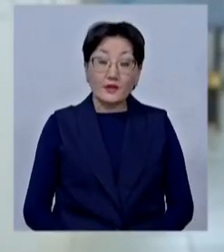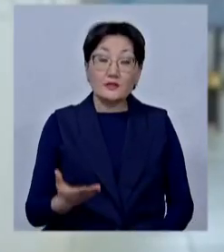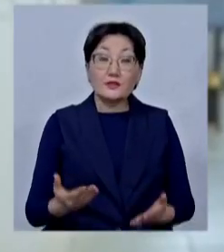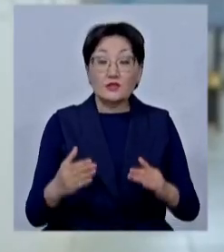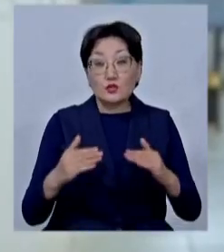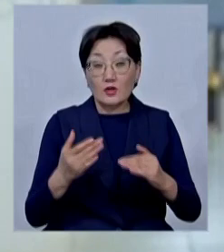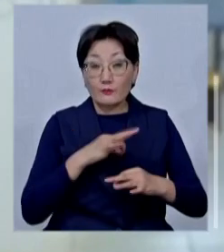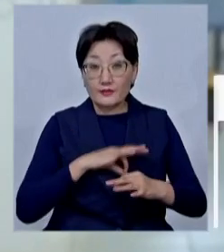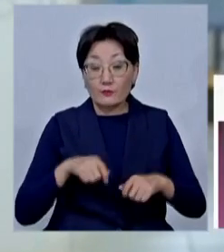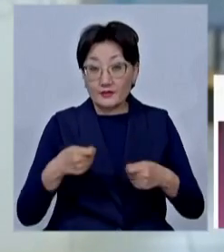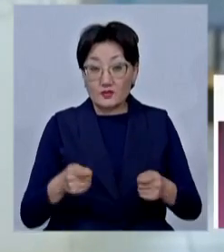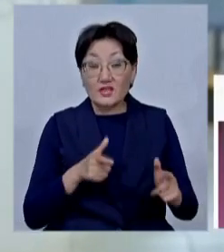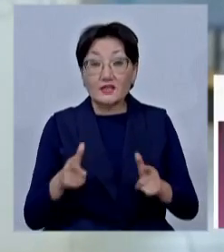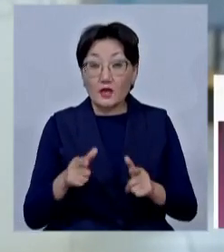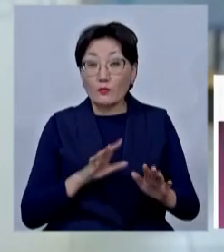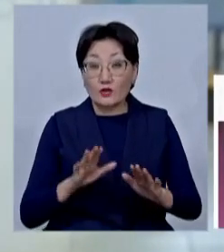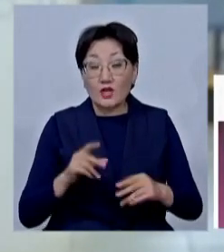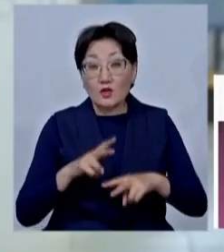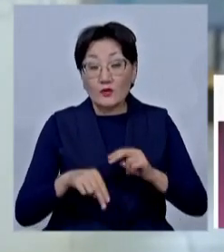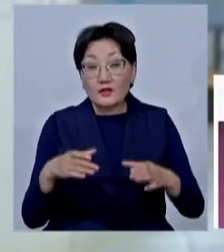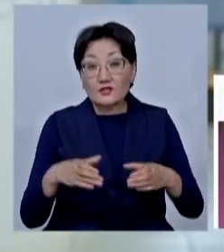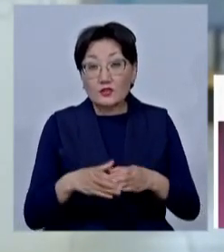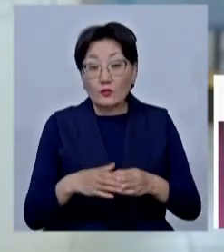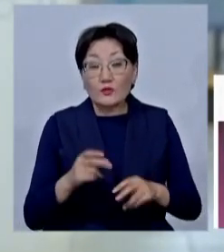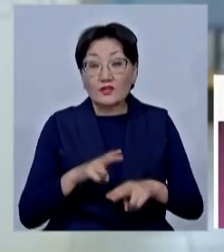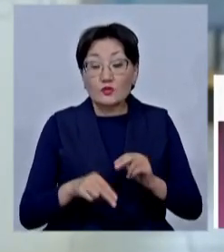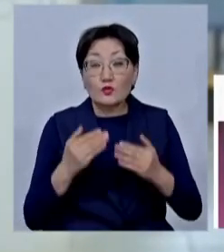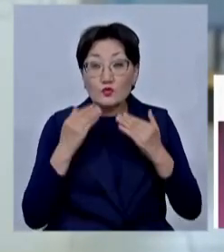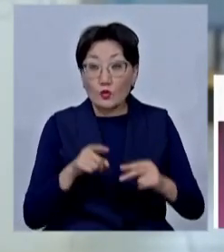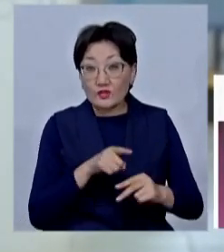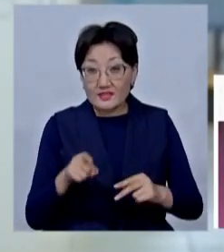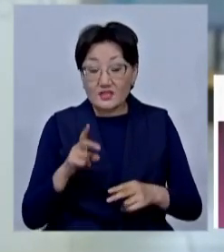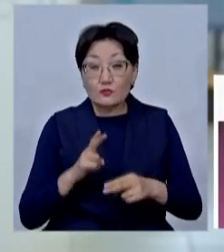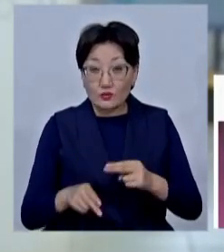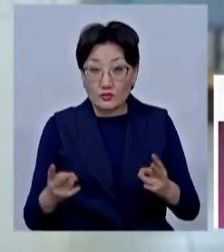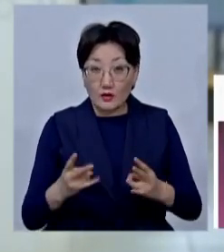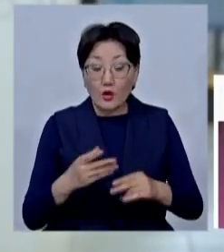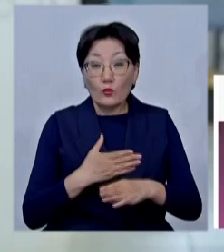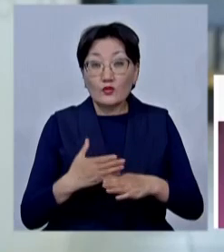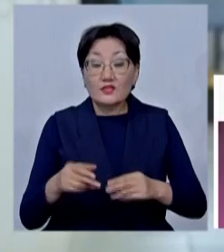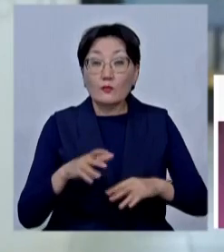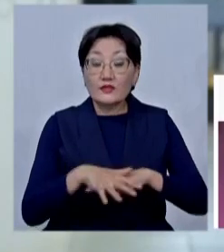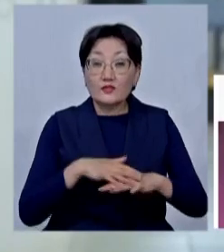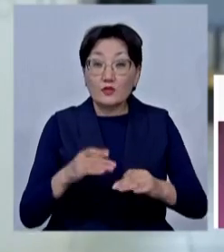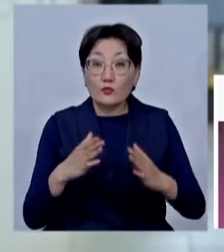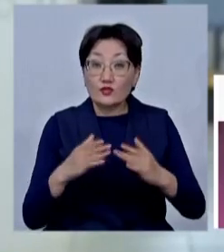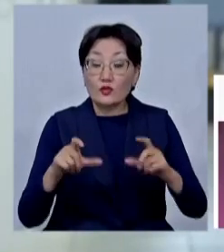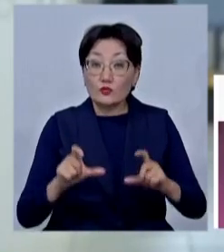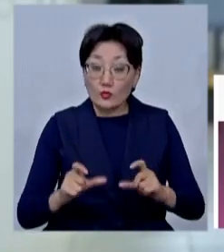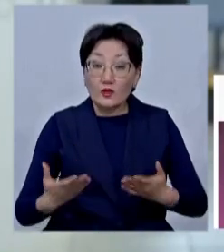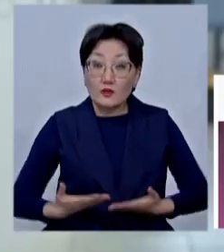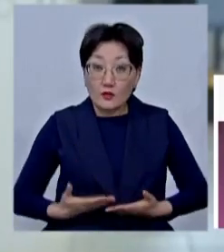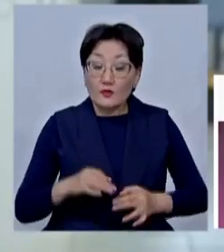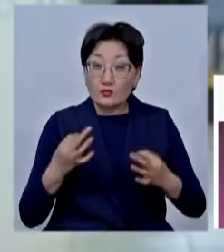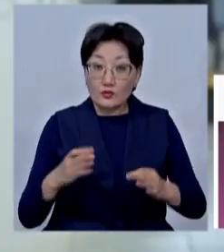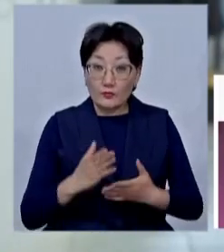Егер нысан пайдалануға беруге дайын болмаса, құрылысшы алдымен құрылысты соңына дейін жеткізу керек. Осыдан кейін ғана тұрғындарға үйде тұруға рұқсат ету керек.